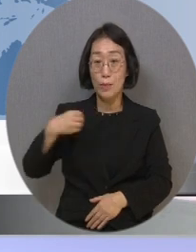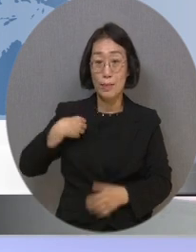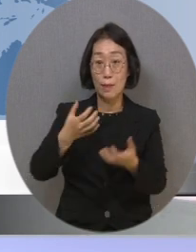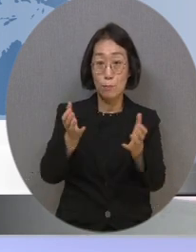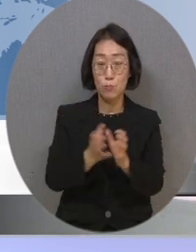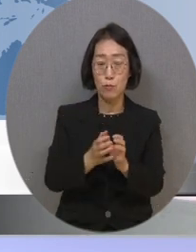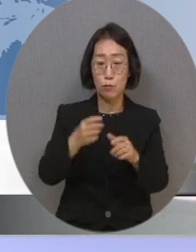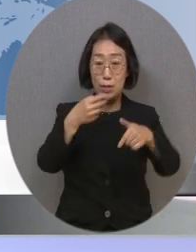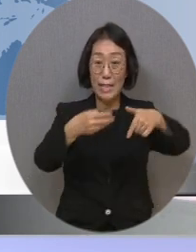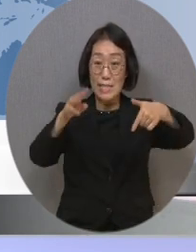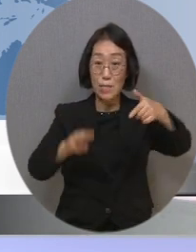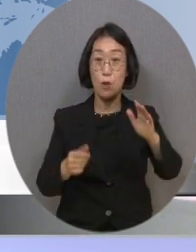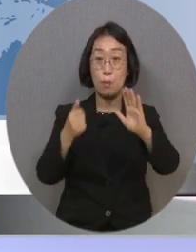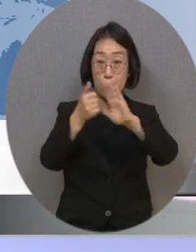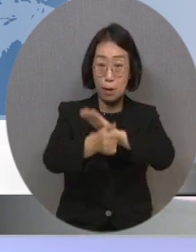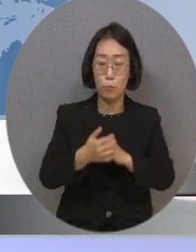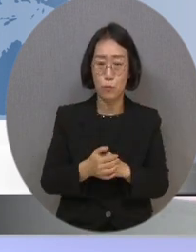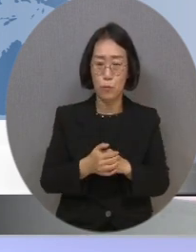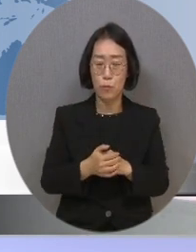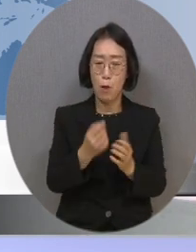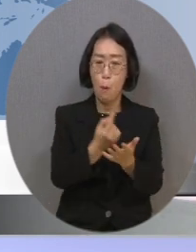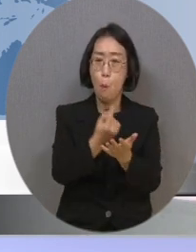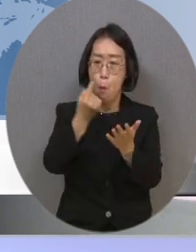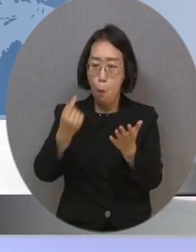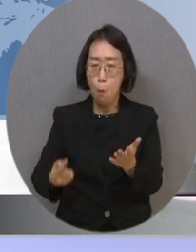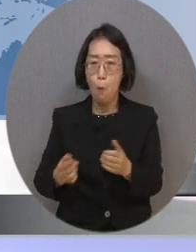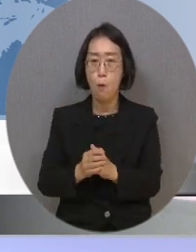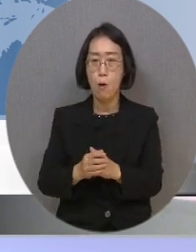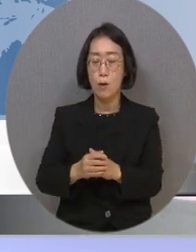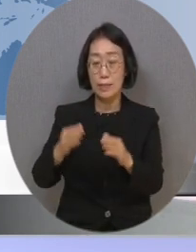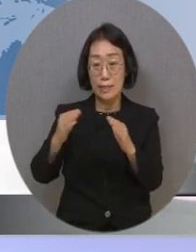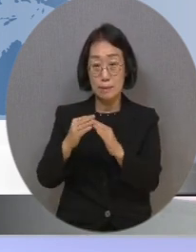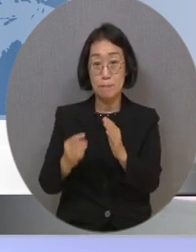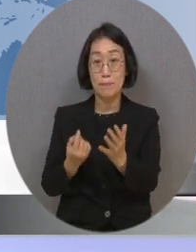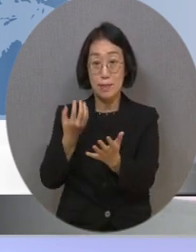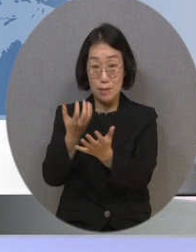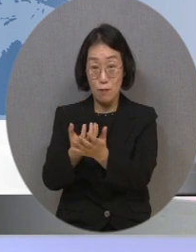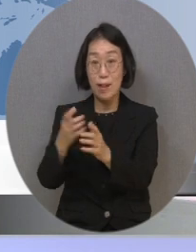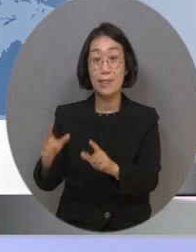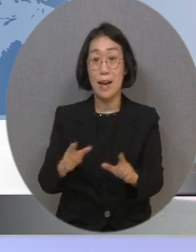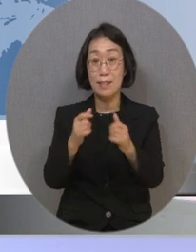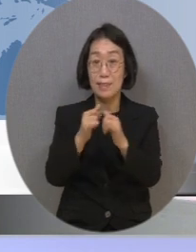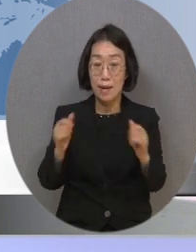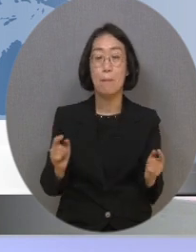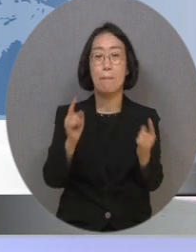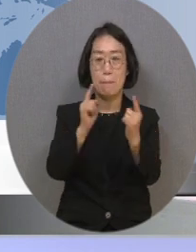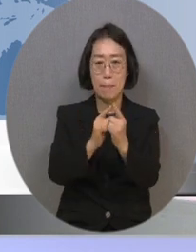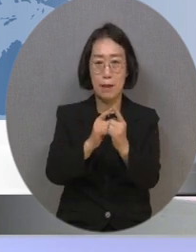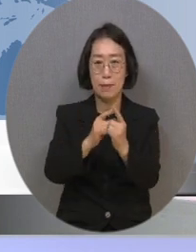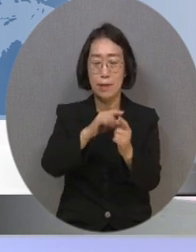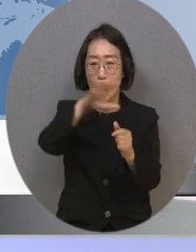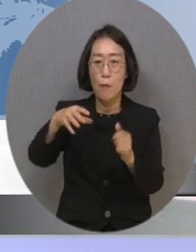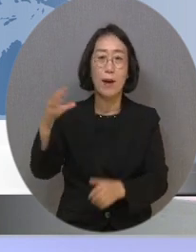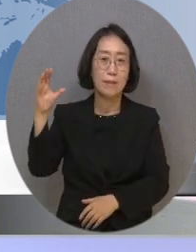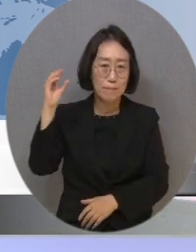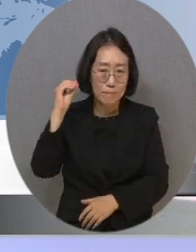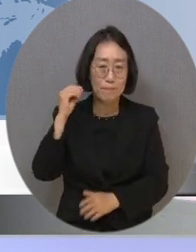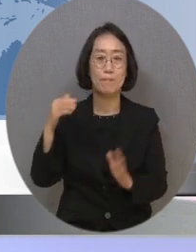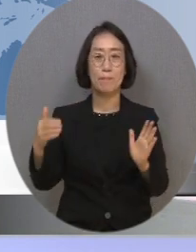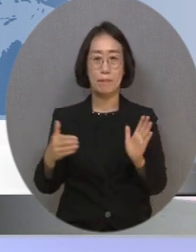인천시를 방문해 시설 퇴소후 시범 사업 지원 주택에 입주한 대상자를 만나 현장의 목소리를